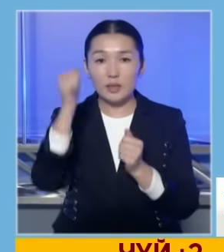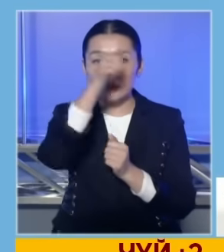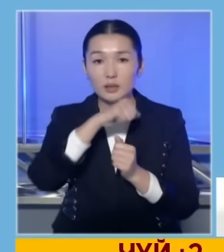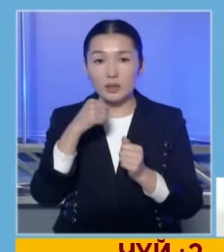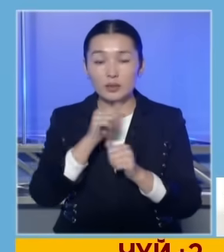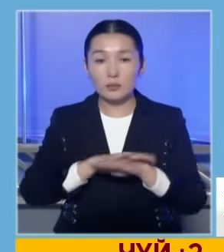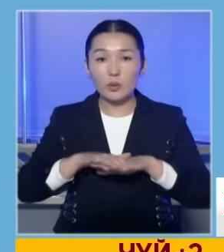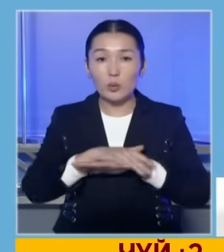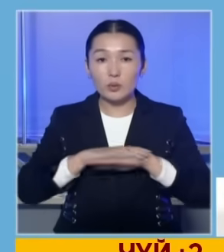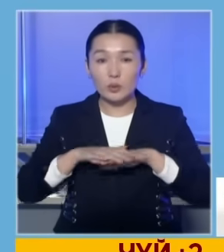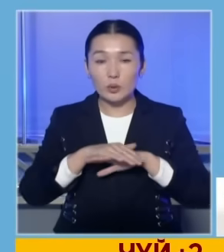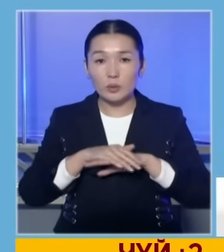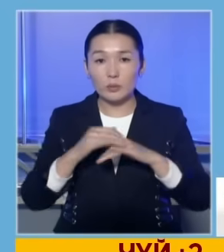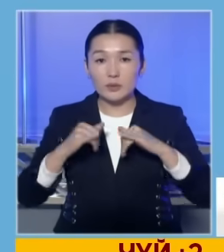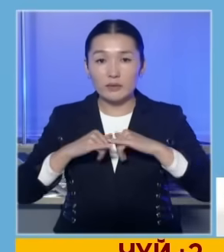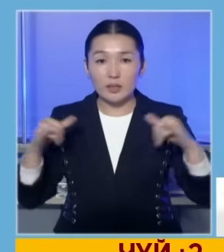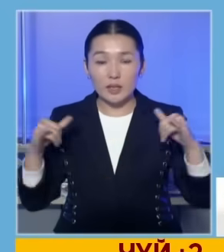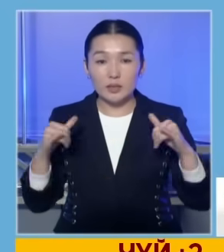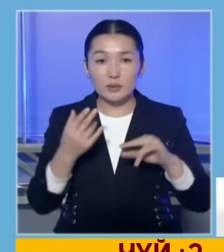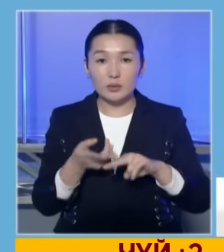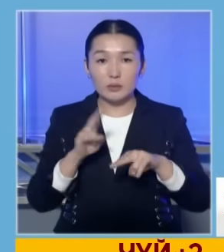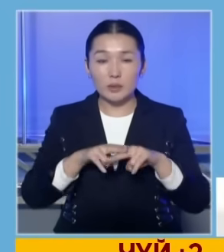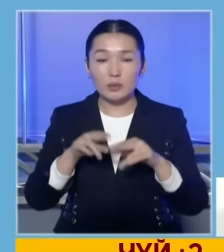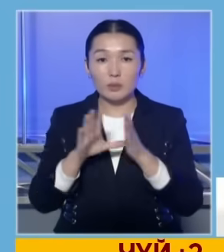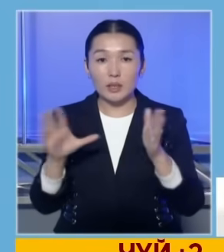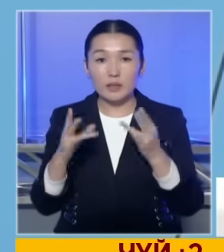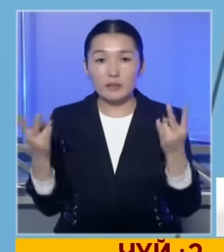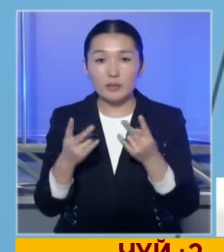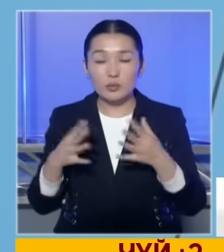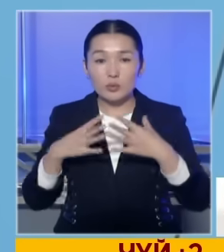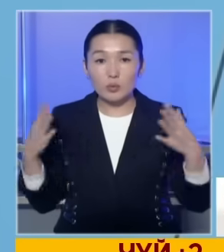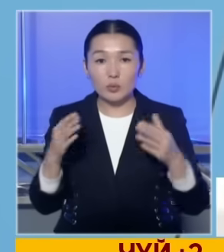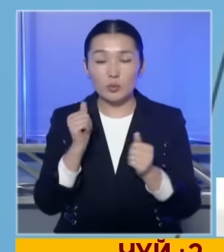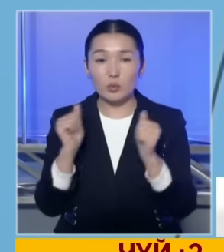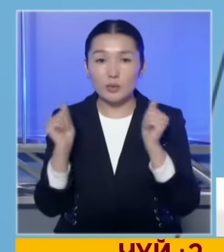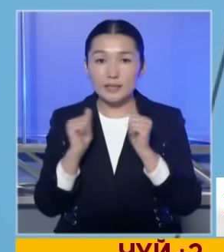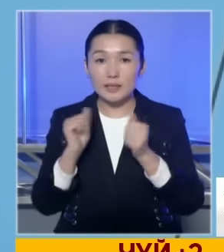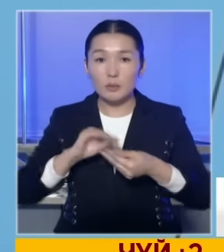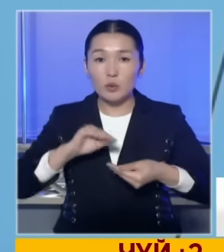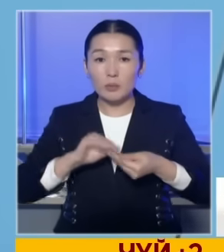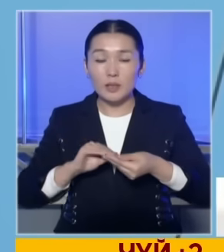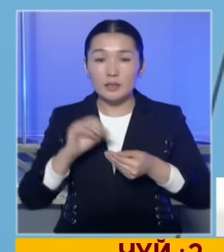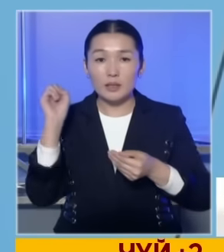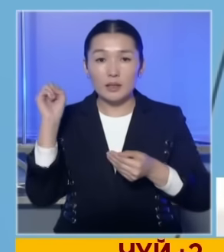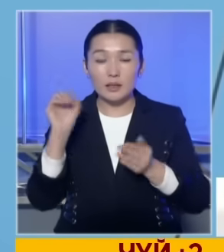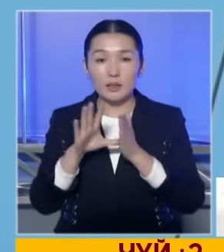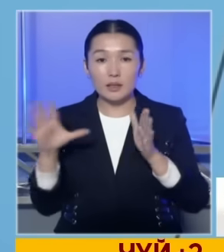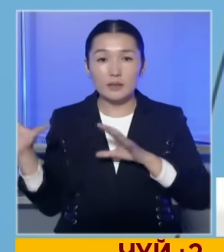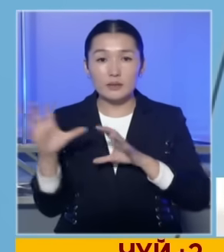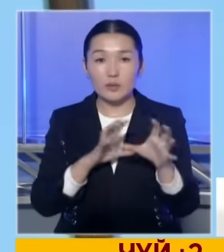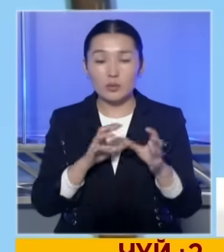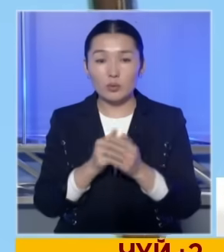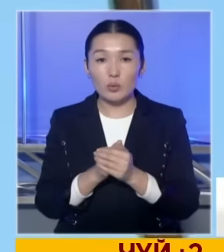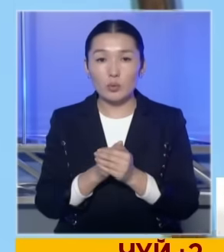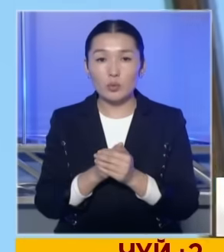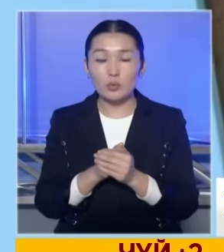көбөйүп, электр энергиясын керектүү жогорулап жаткандыктан, быйыл кышкысын жарыкты үзгүлтүксүз берүү үчүн Кыргызстан улуттук тармактар ишканасы